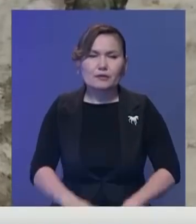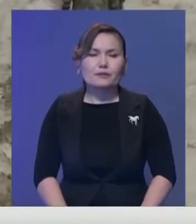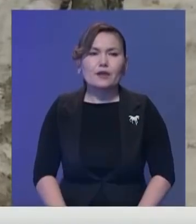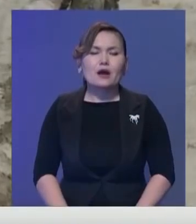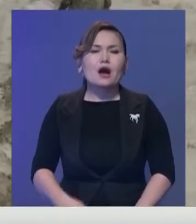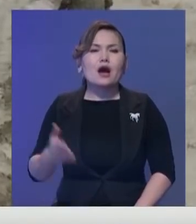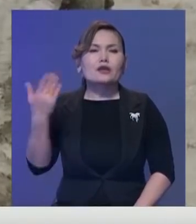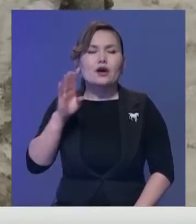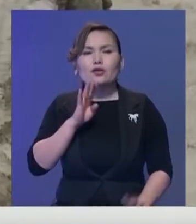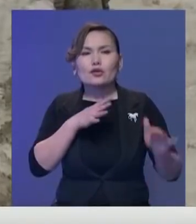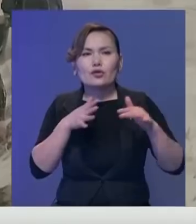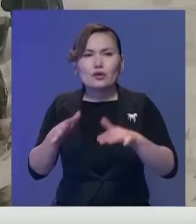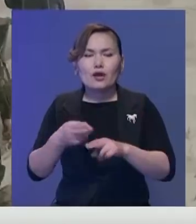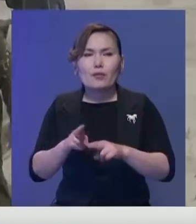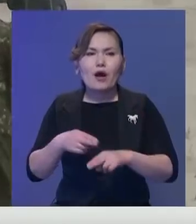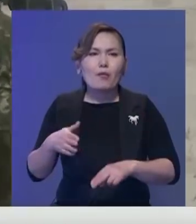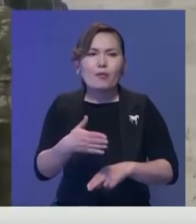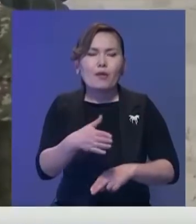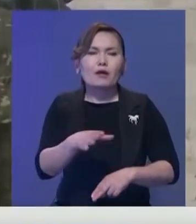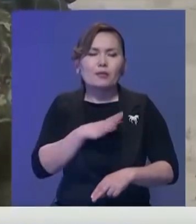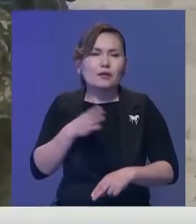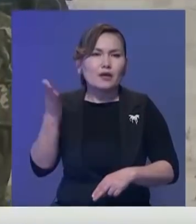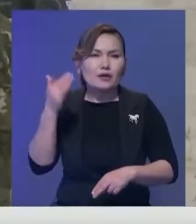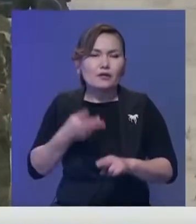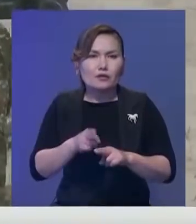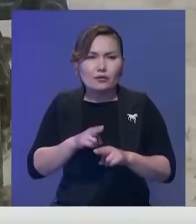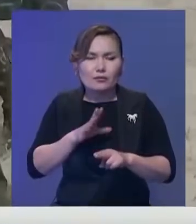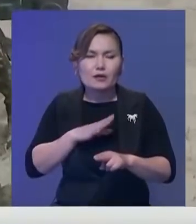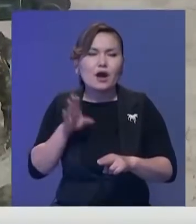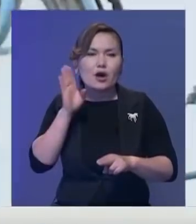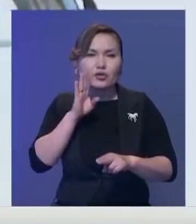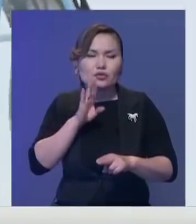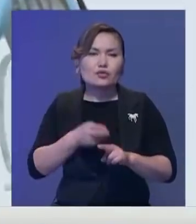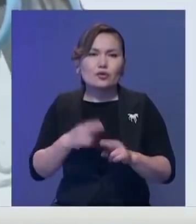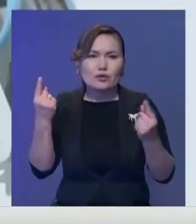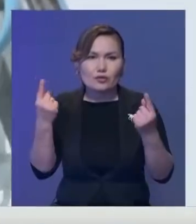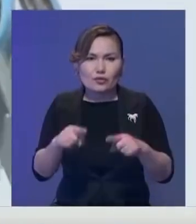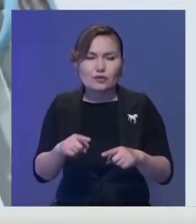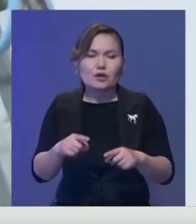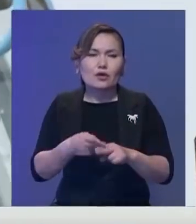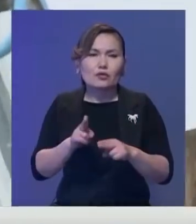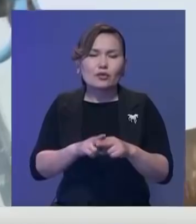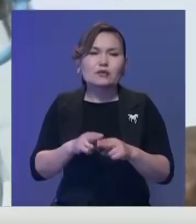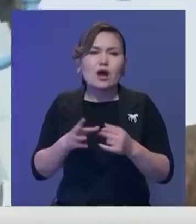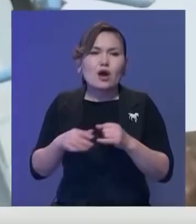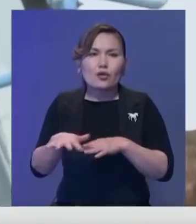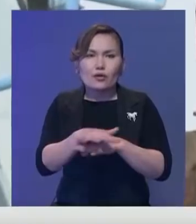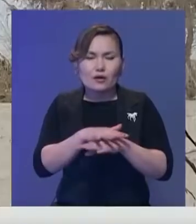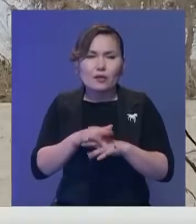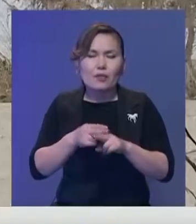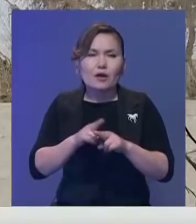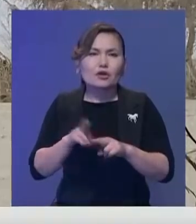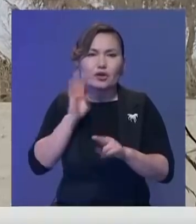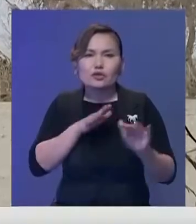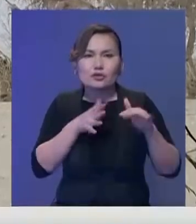балығы тайдай тулап, шағаласы шулаған теңіз аумағындағы тіршілікті тірілтіп, ең болмаса аң құсты қайтару керек. Ауқымды жобаның